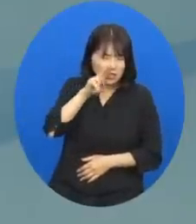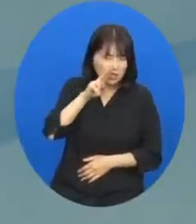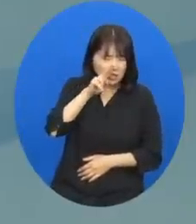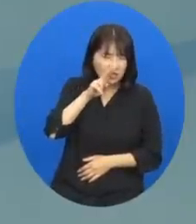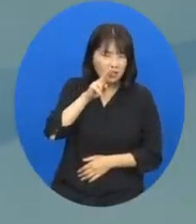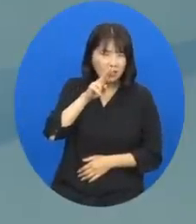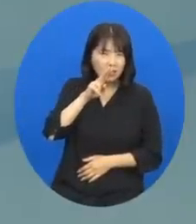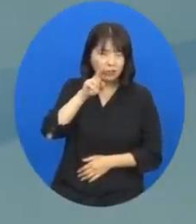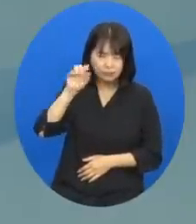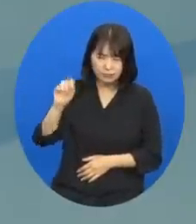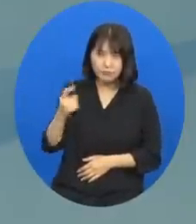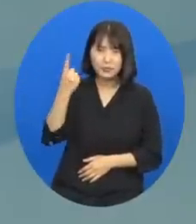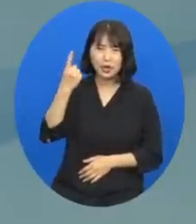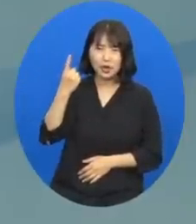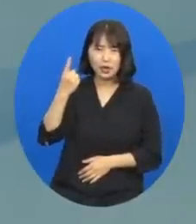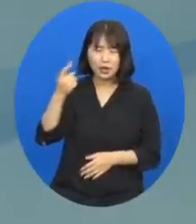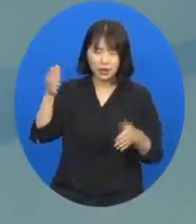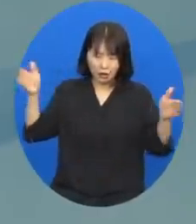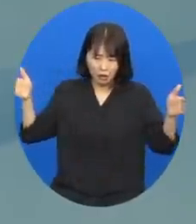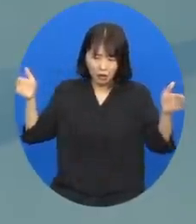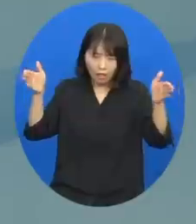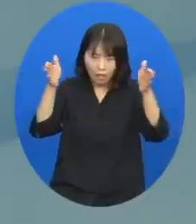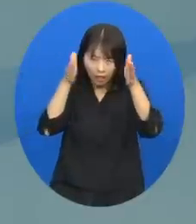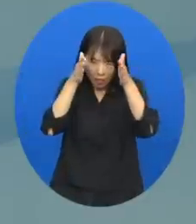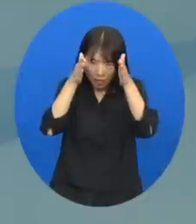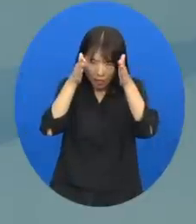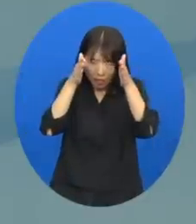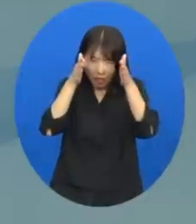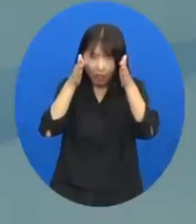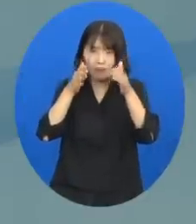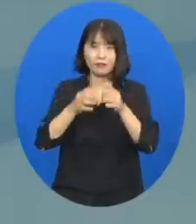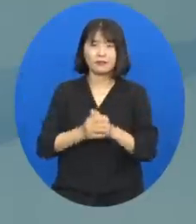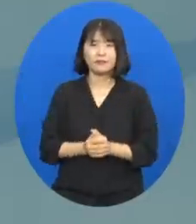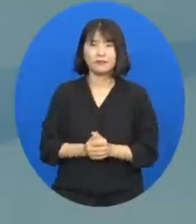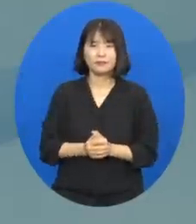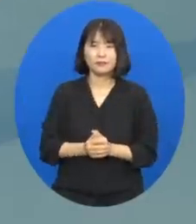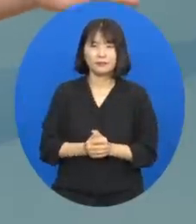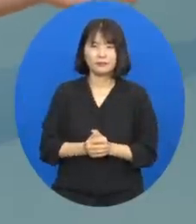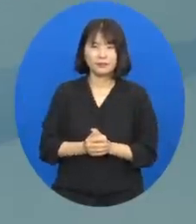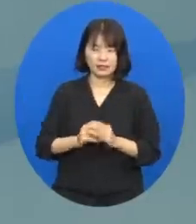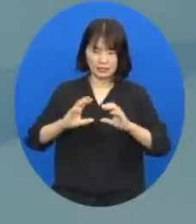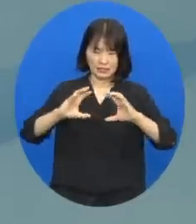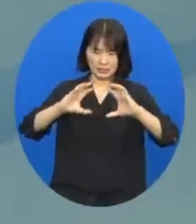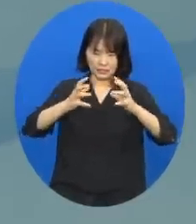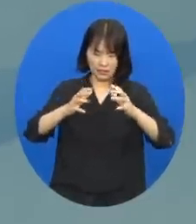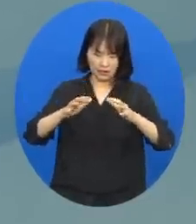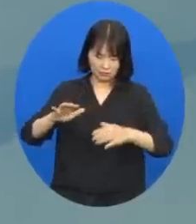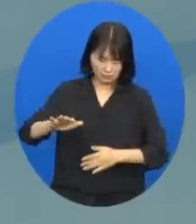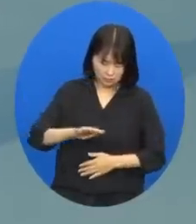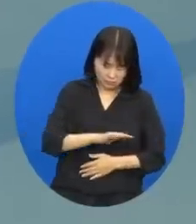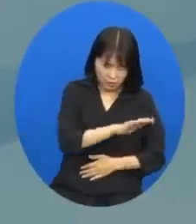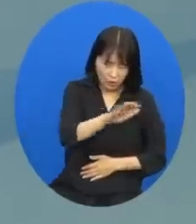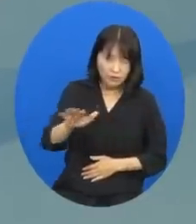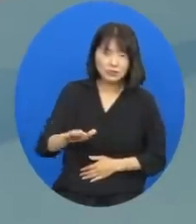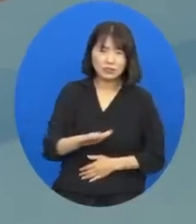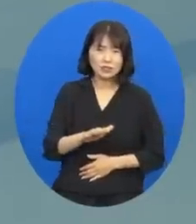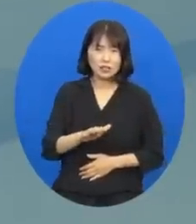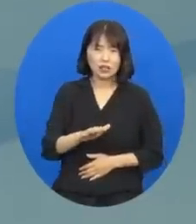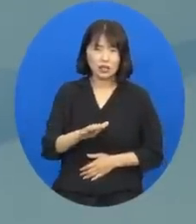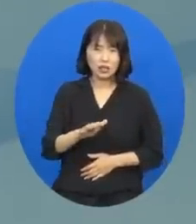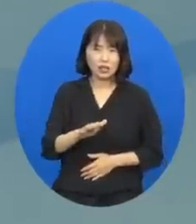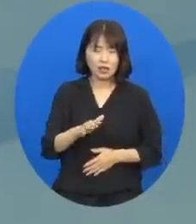치아를 쫓겨 안됩니다 자 그래서 어떻게 만들 줄 아세요 나라 전체와 그 전체를 보지 못하게